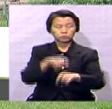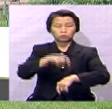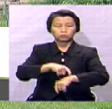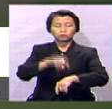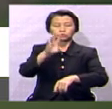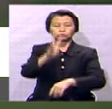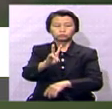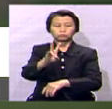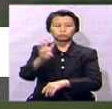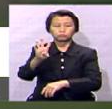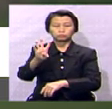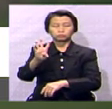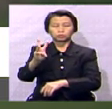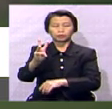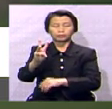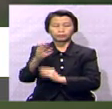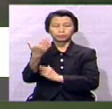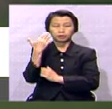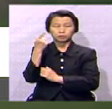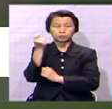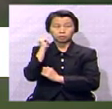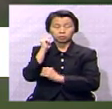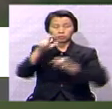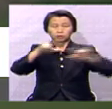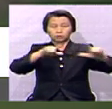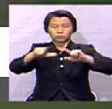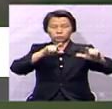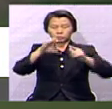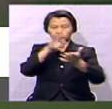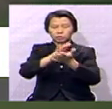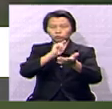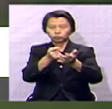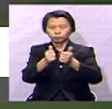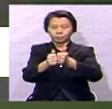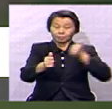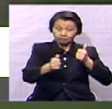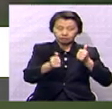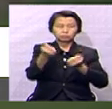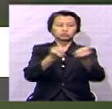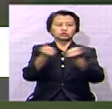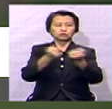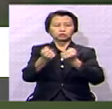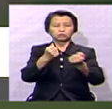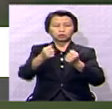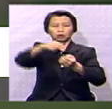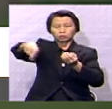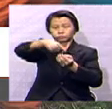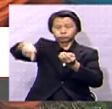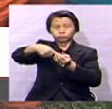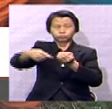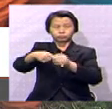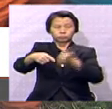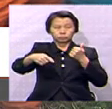pukul 7.46 minit pagi tadi. Lori terbabit dipercayai cuba mengelak sebuah kereta yang berpusing di